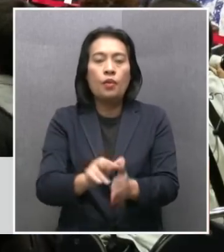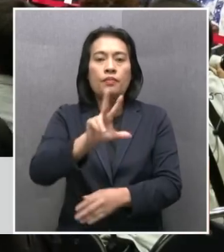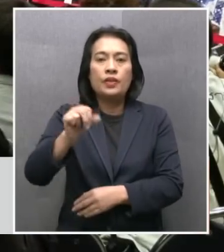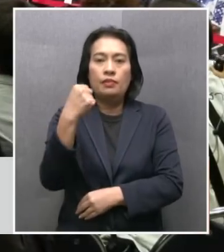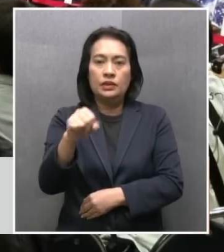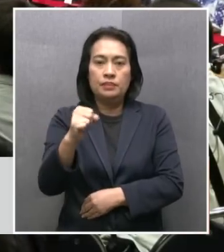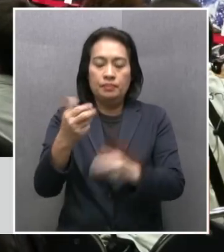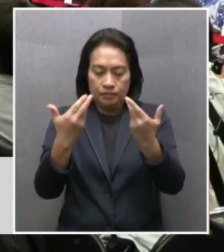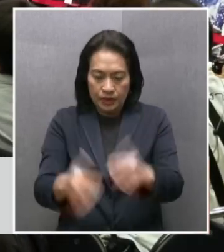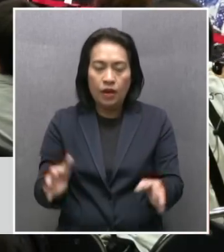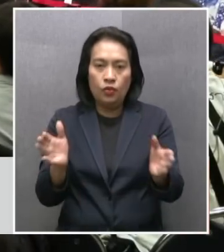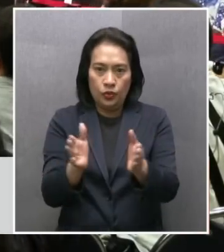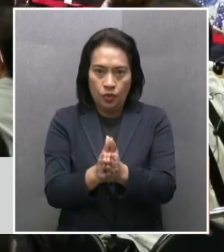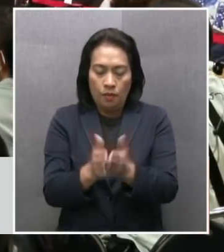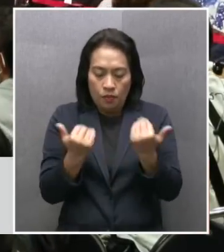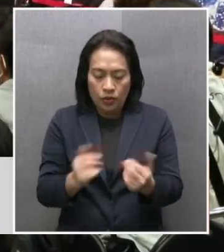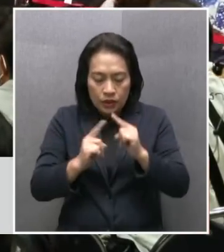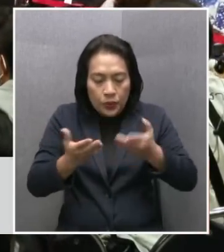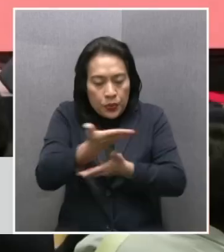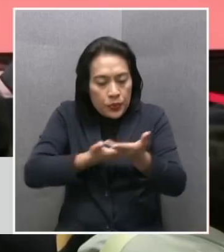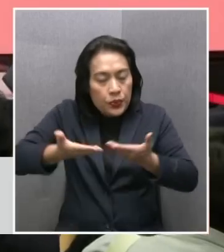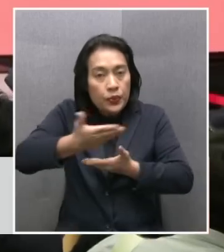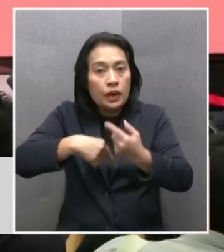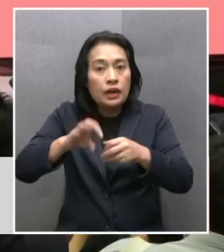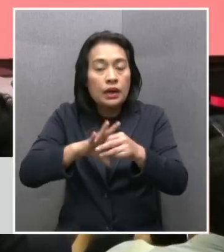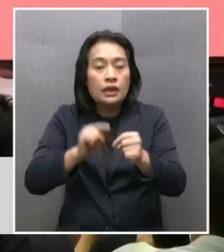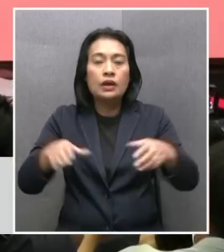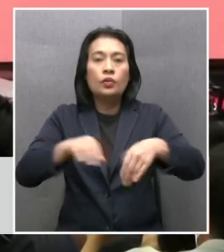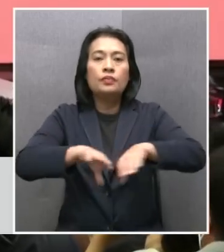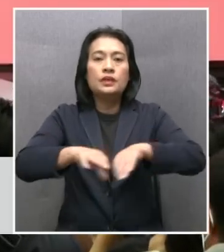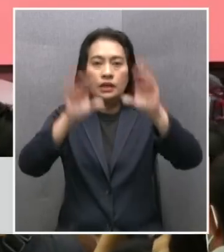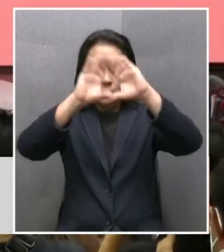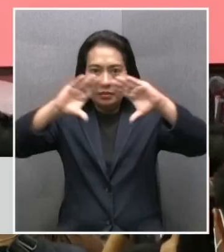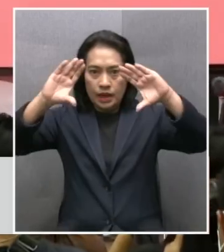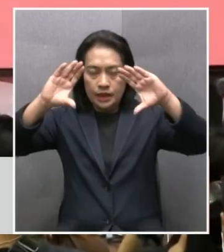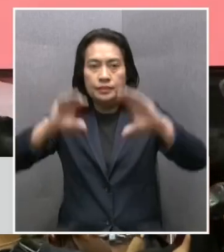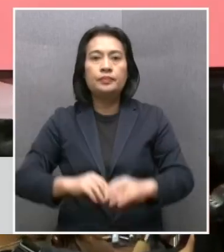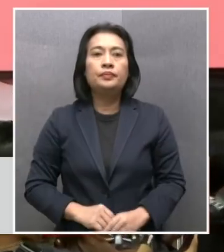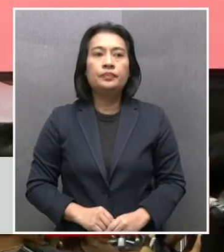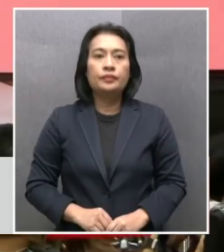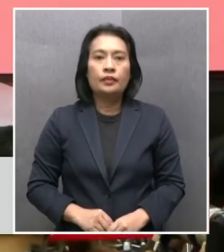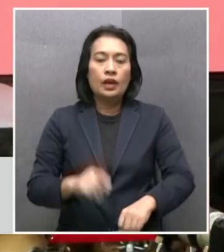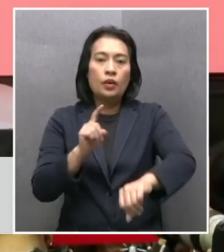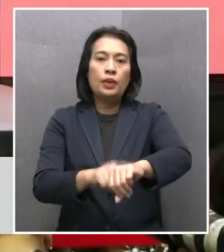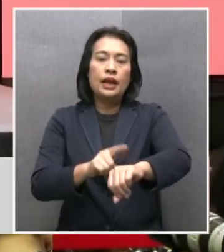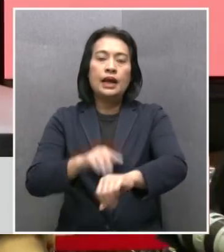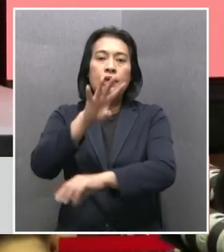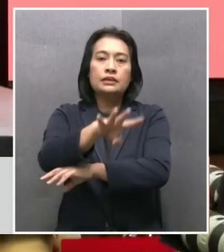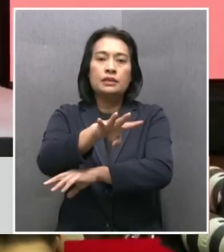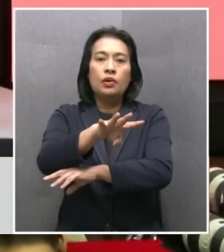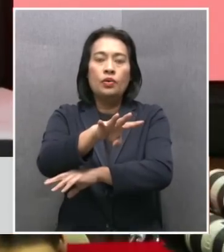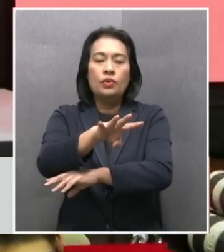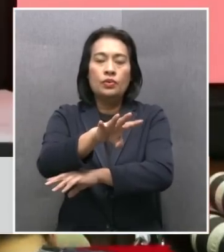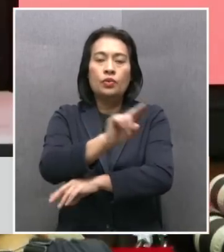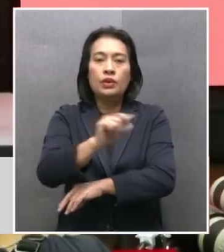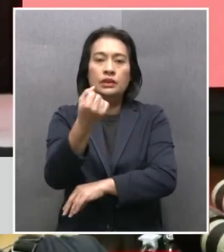กันก็เย็นวันนี้แหละครับจะพูดคุยกันหารือถึงการจัดตั้งรัฐบาลเรือกงามยำดีก็คือเวลา 16:00นของวัน